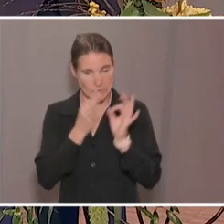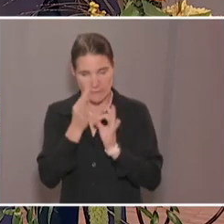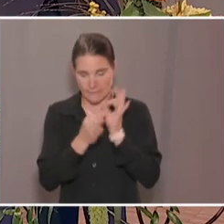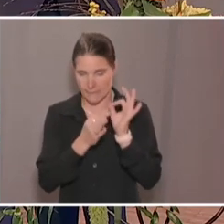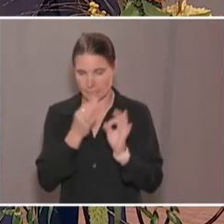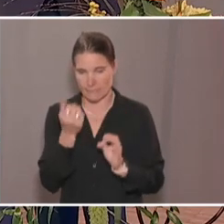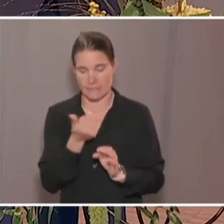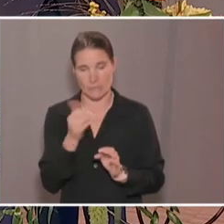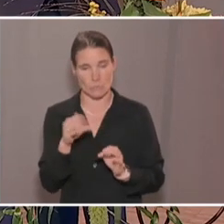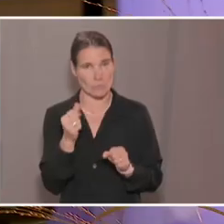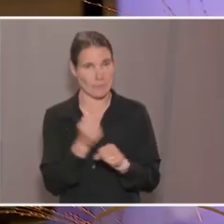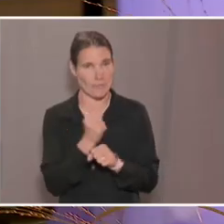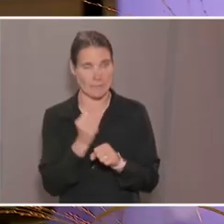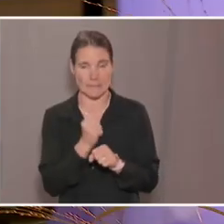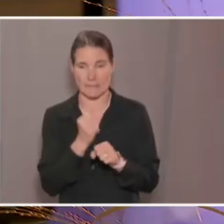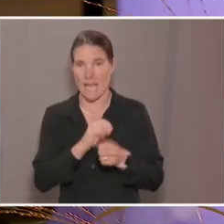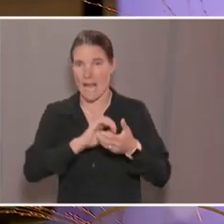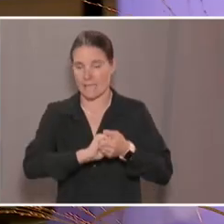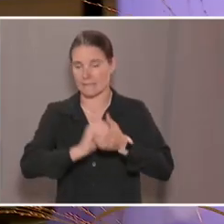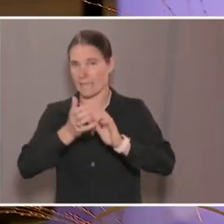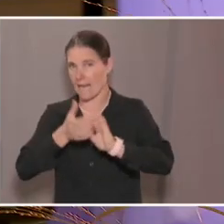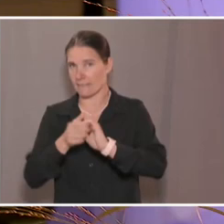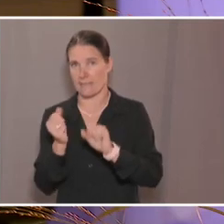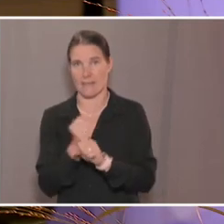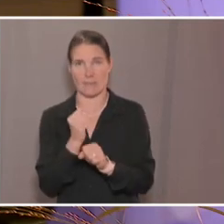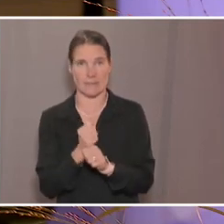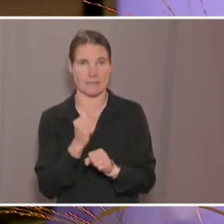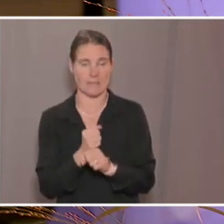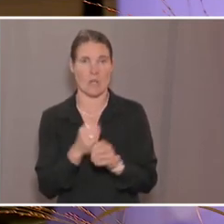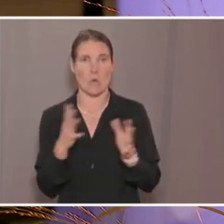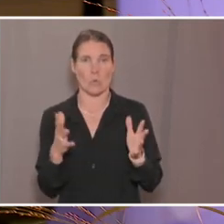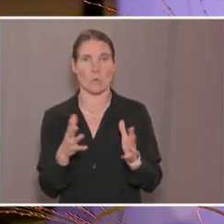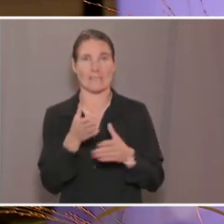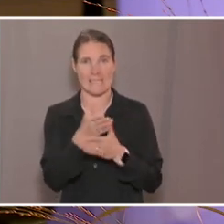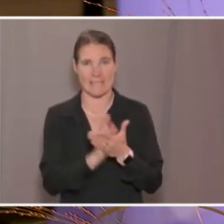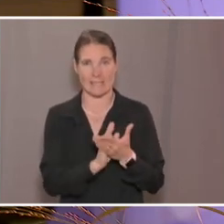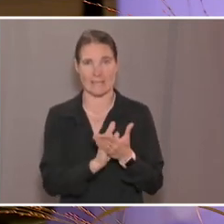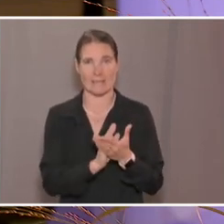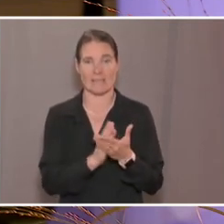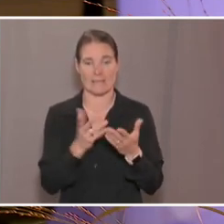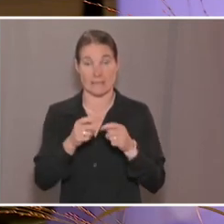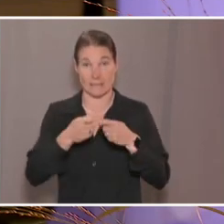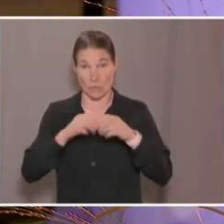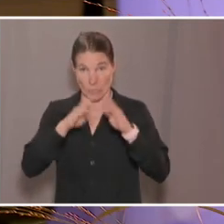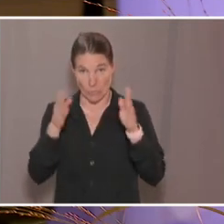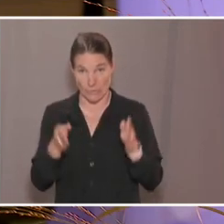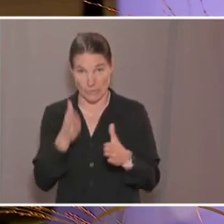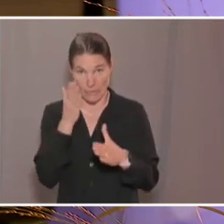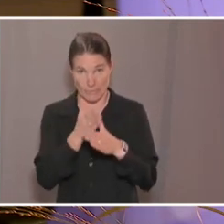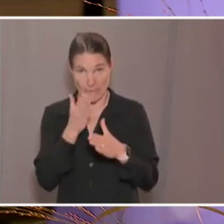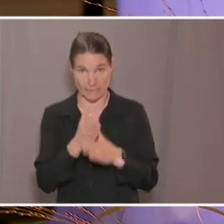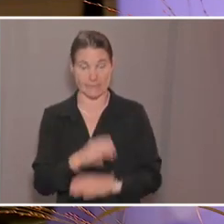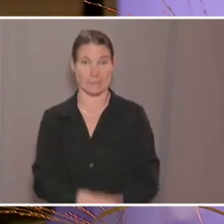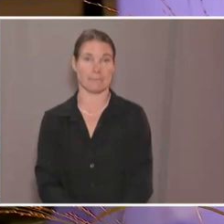wir wirklich eigentlich Hand in Hand arbeiten konnten. Und das ist auch ein großer Teil dessen, dass wir das Gebäude fertigstellen